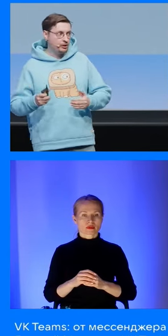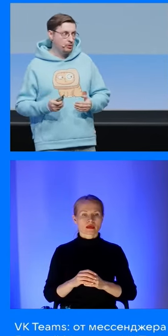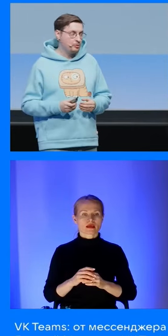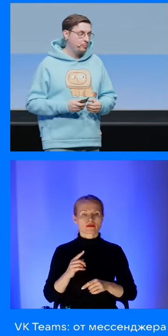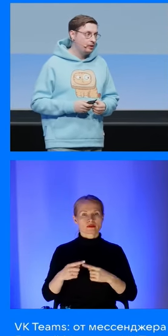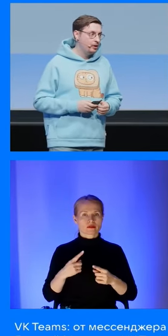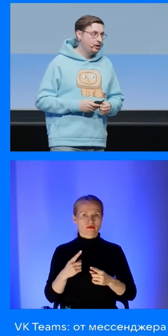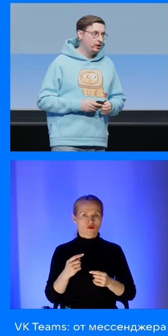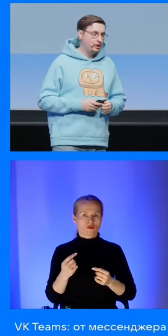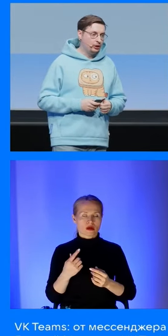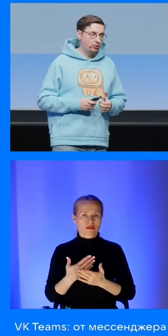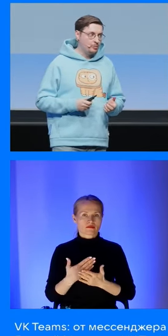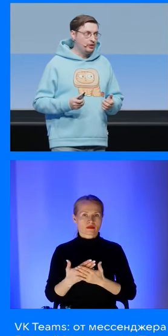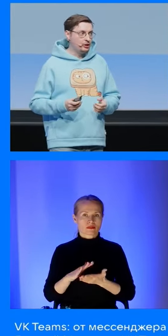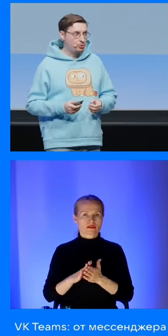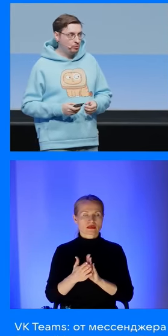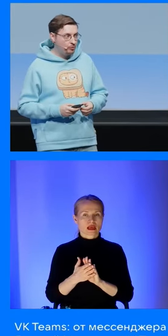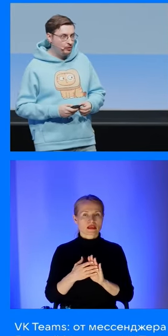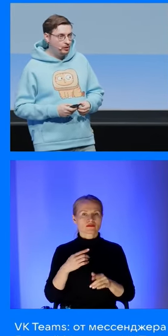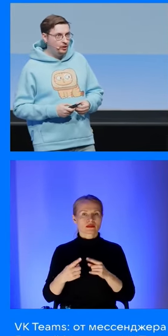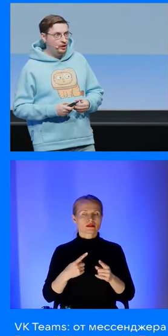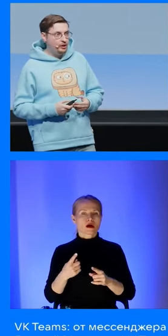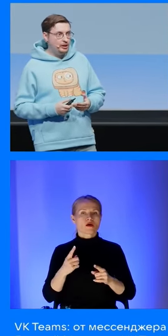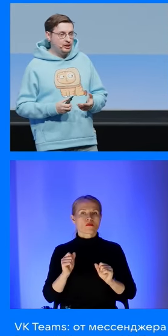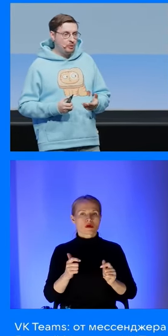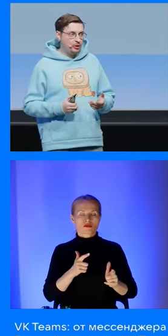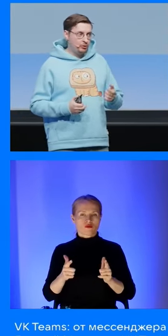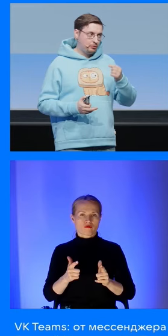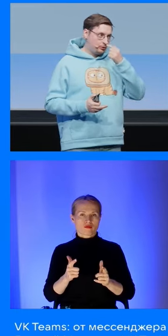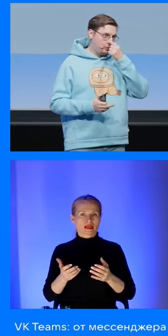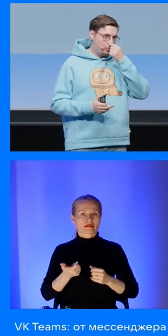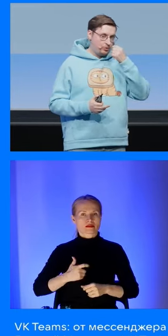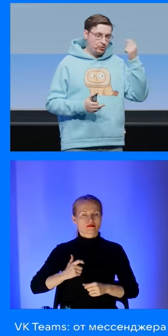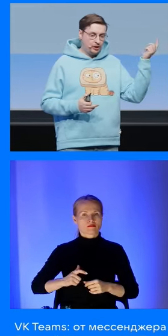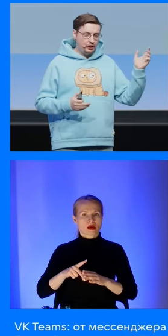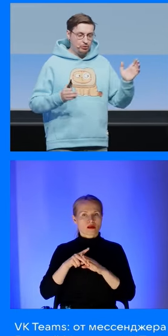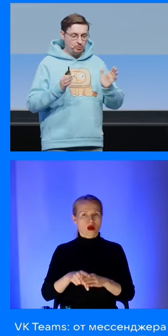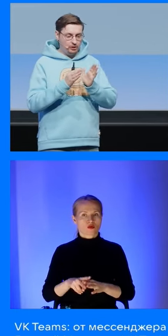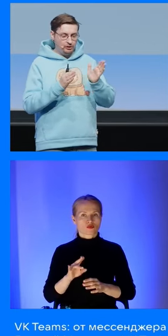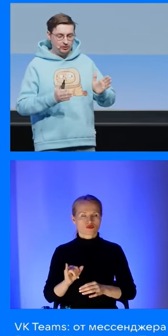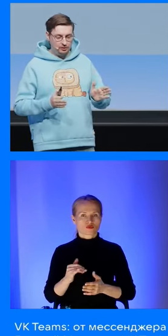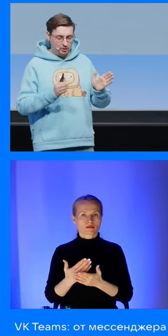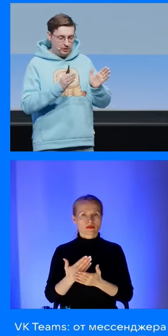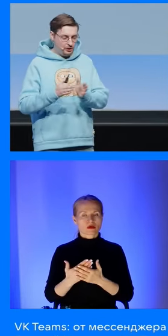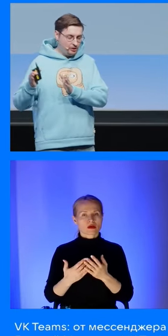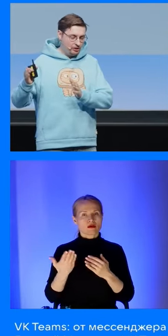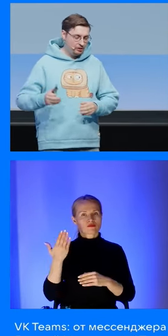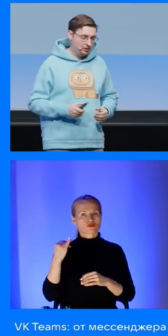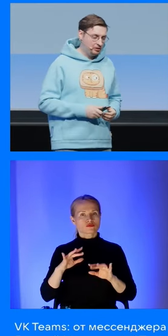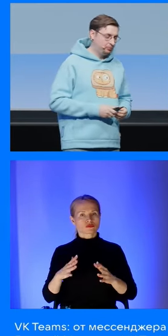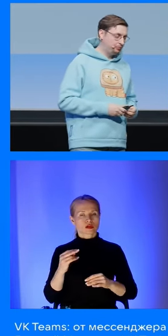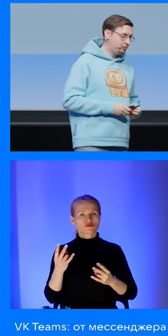активном состоянии находится и всегда готова на себя взять нагрузку. Если, например, вот как в том случае, когда нам нужно было